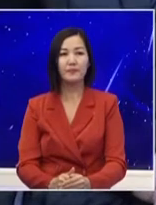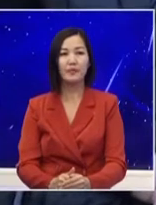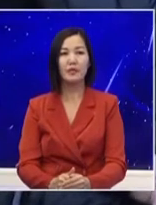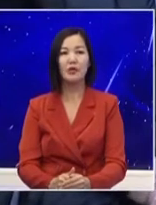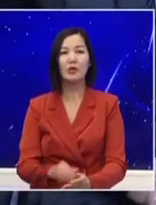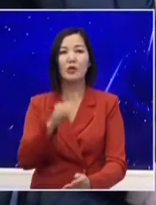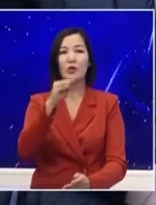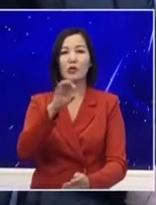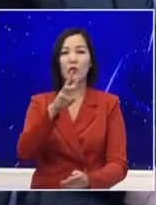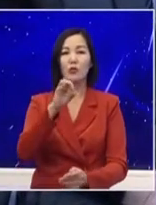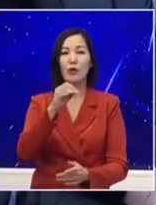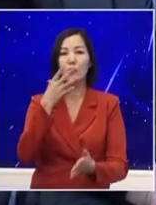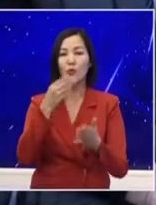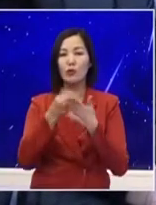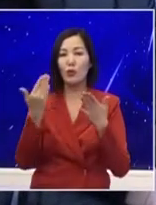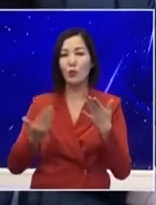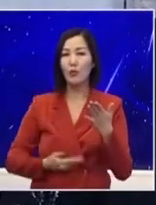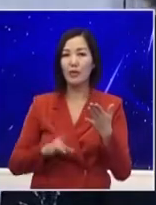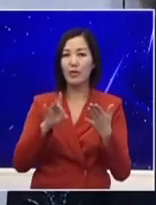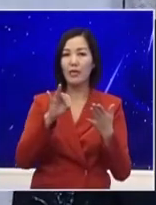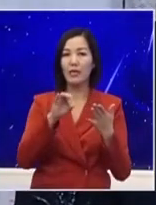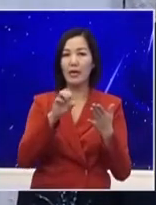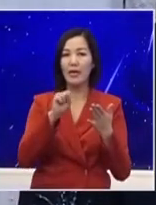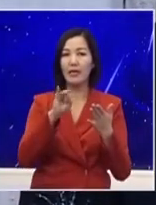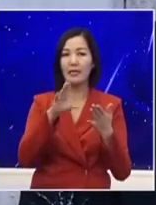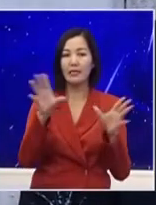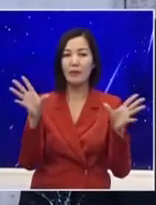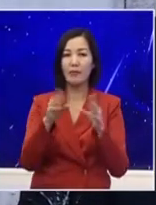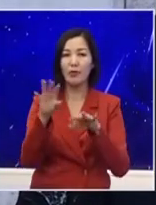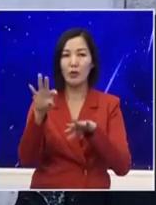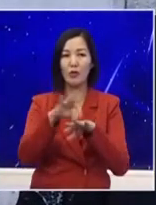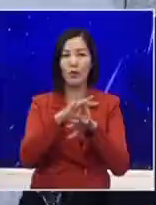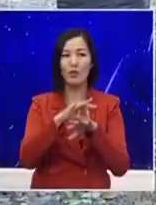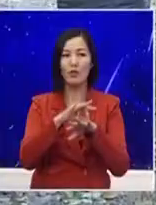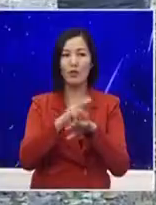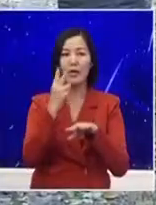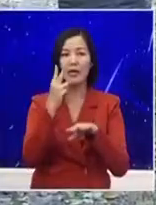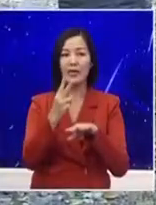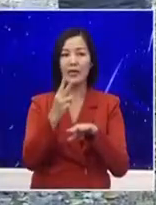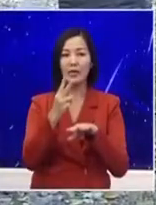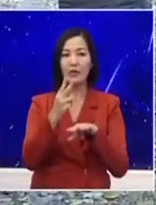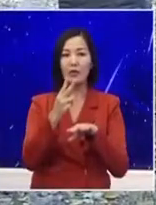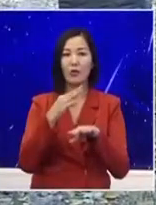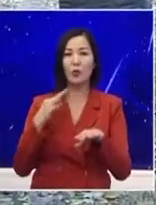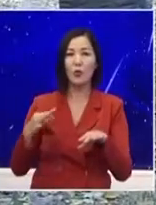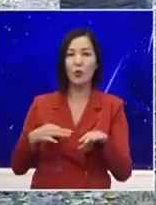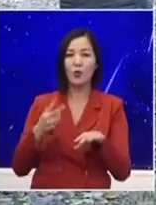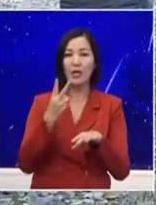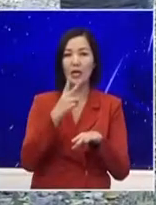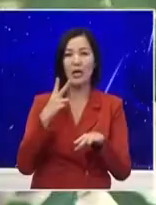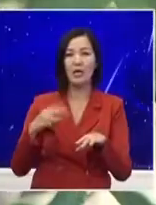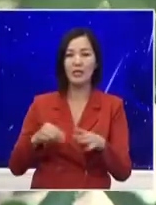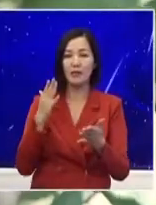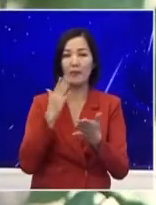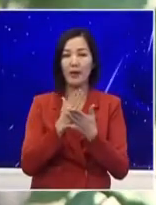Жомарт Жапарұлы саналы санаулы ғұмырын Раиса Серікбайқызымен өткізді. Көздерінің қос қарашығындай екі ұл, екі қыз